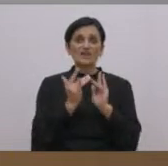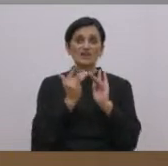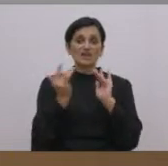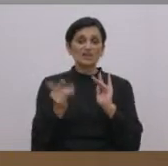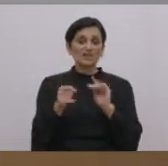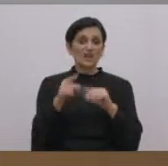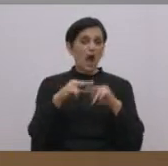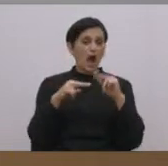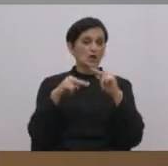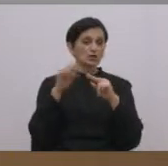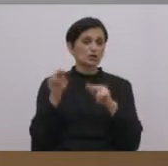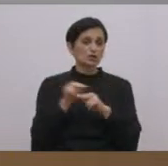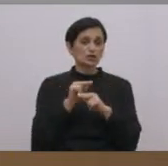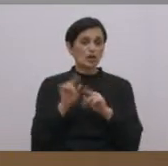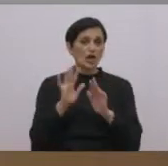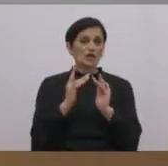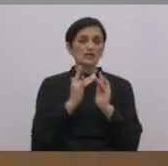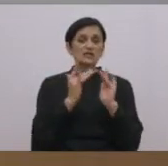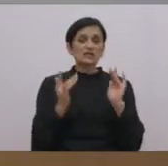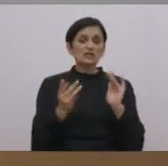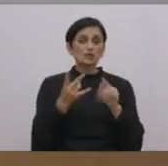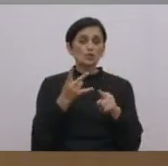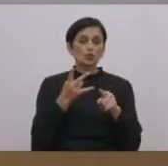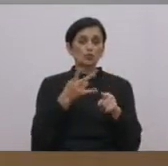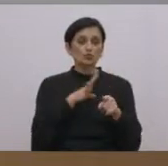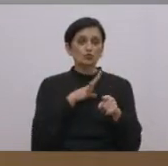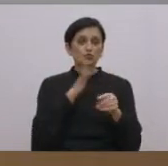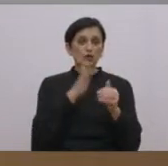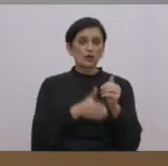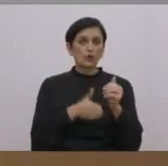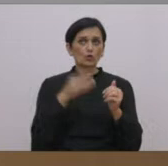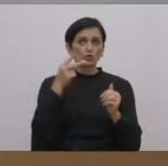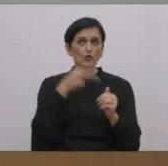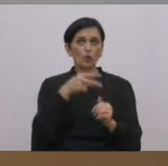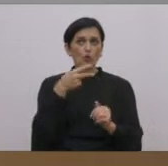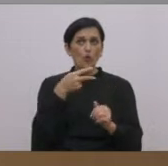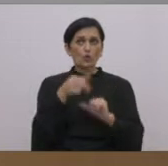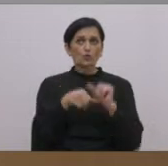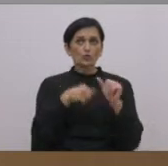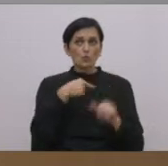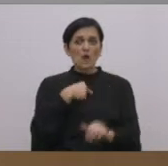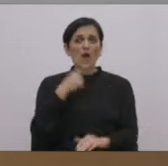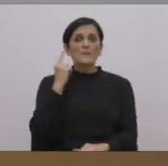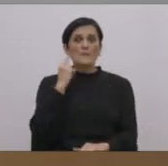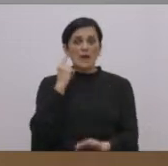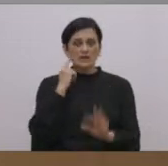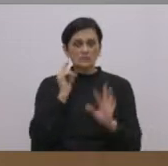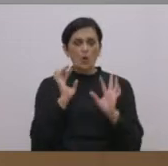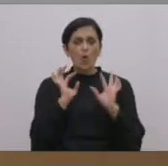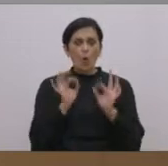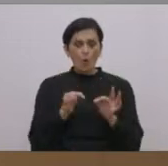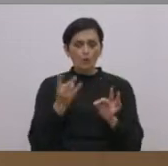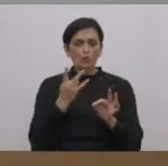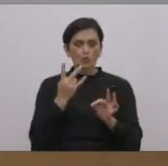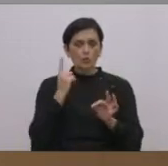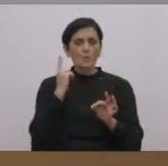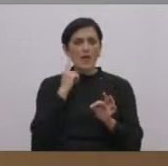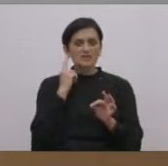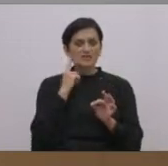arșendeba. Arada, hidi la dasul le bulia, oreta sunt stels, me mesmis, obiectul unde am făcut, mesmis,